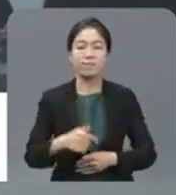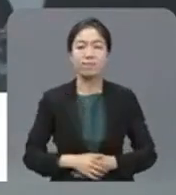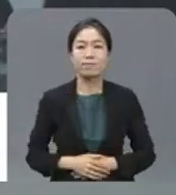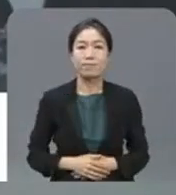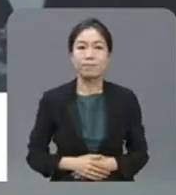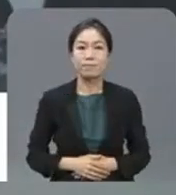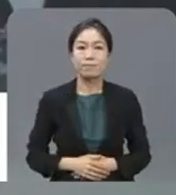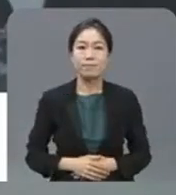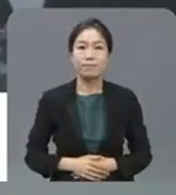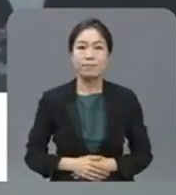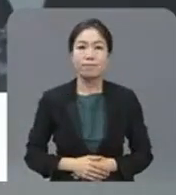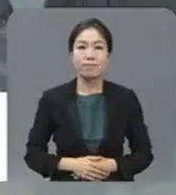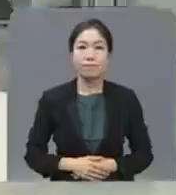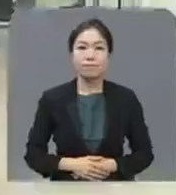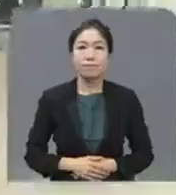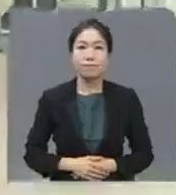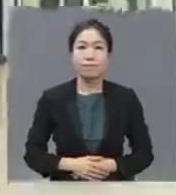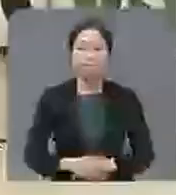기자입니다